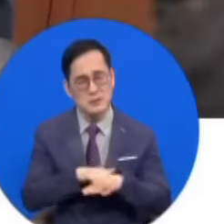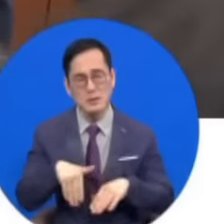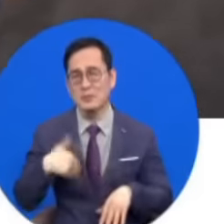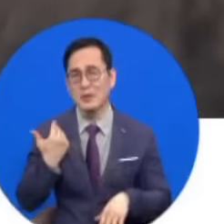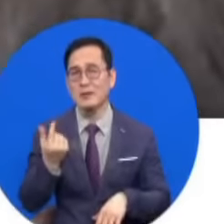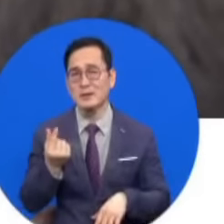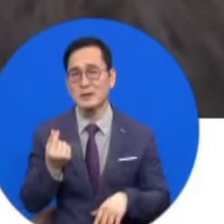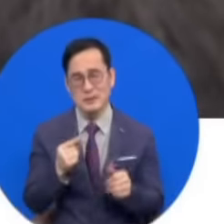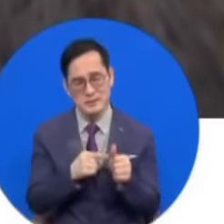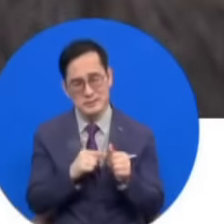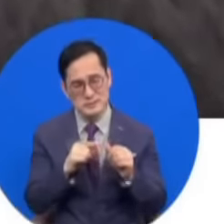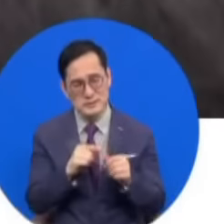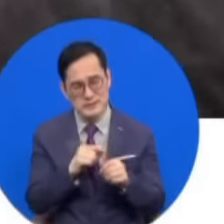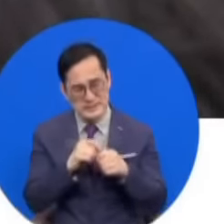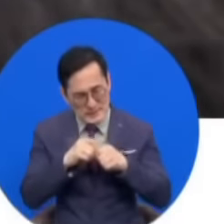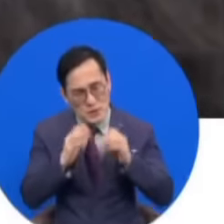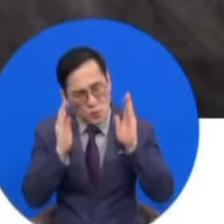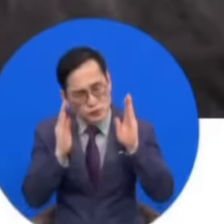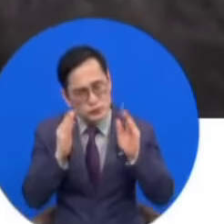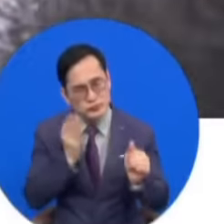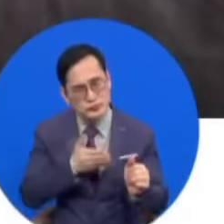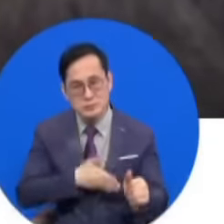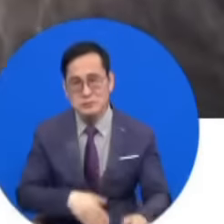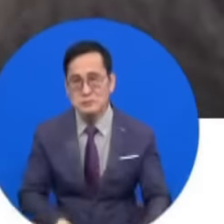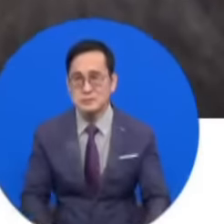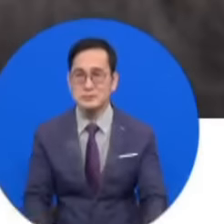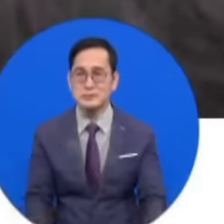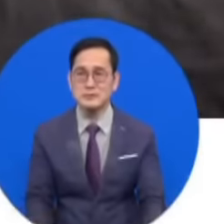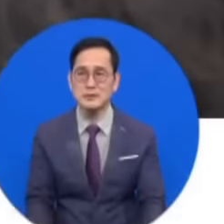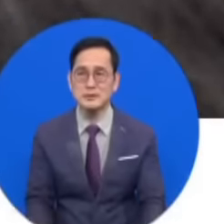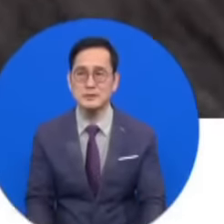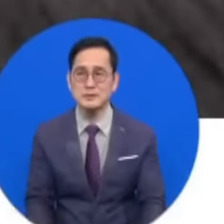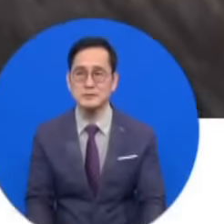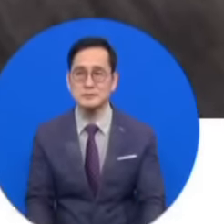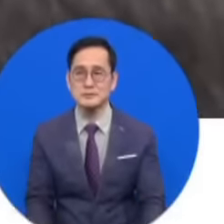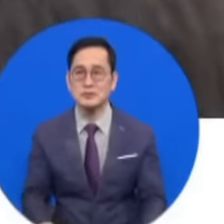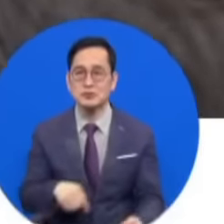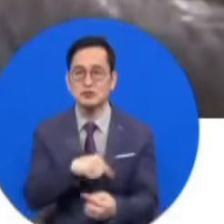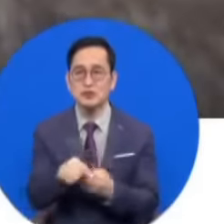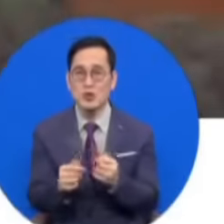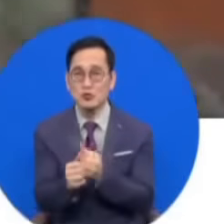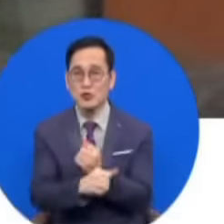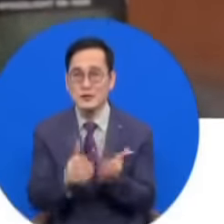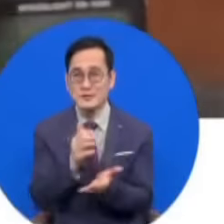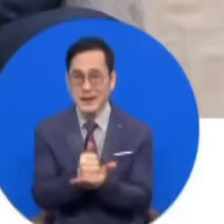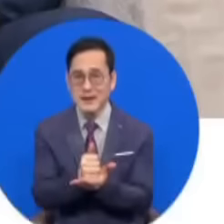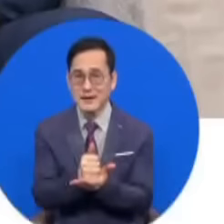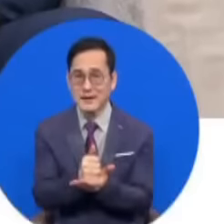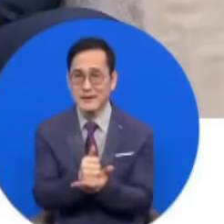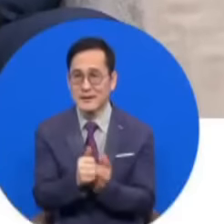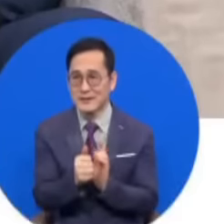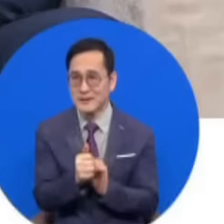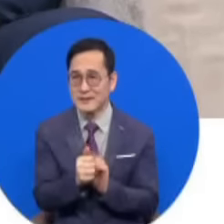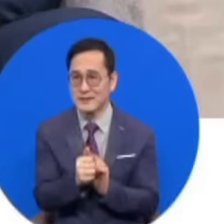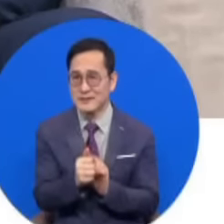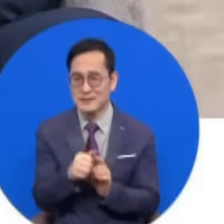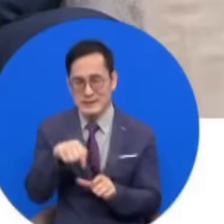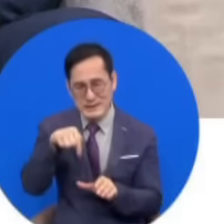이해하고 성찰하는 게 좀 필요할 것 같아요. 강한 돌직구인데 운영위원장이 운영이 진행에 대해서 깊은 성찰이 없는